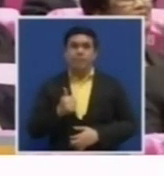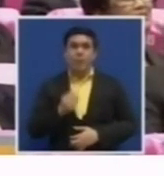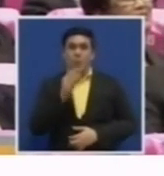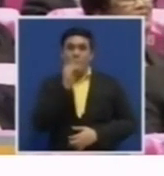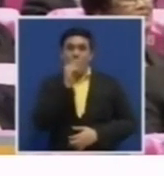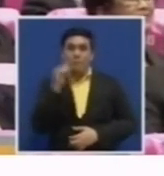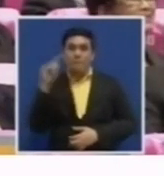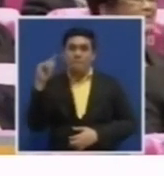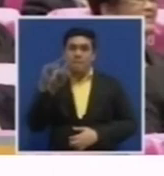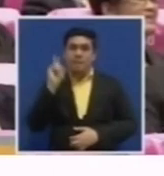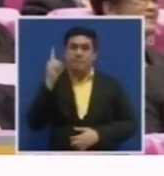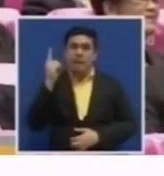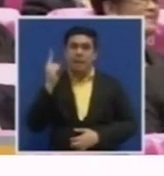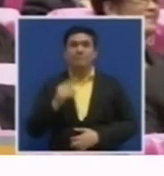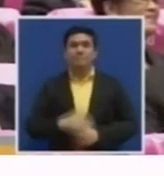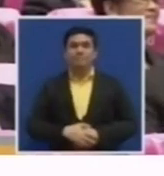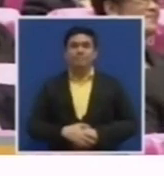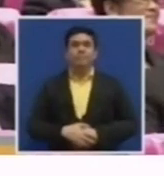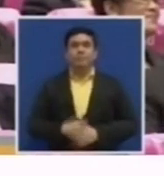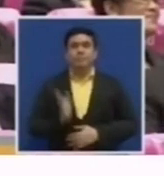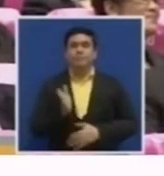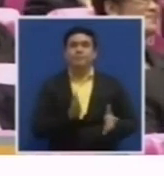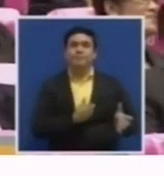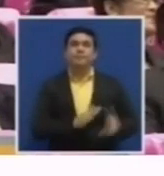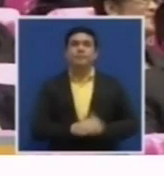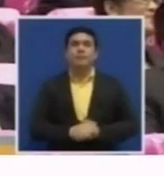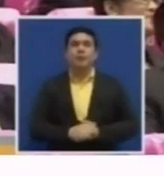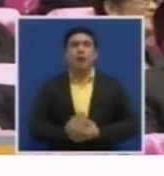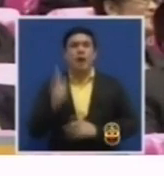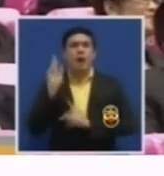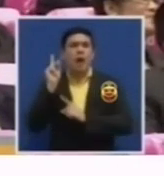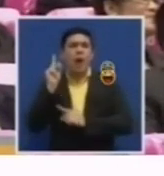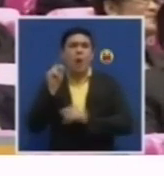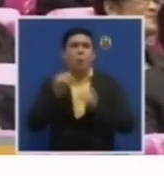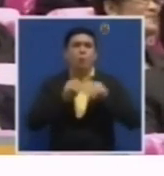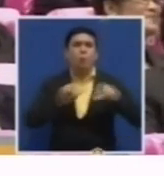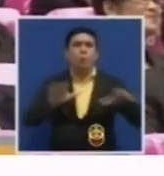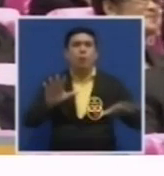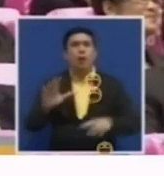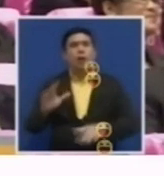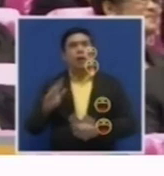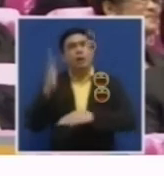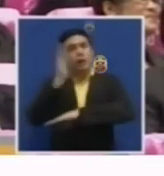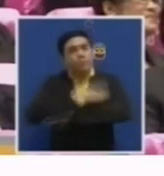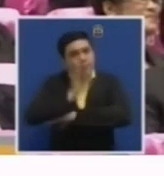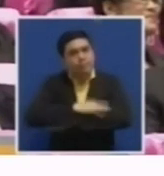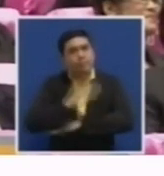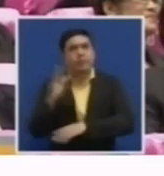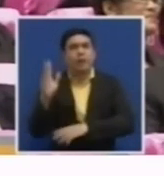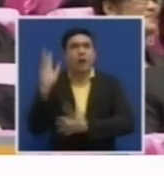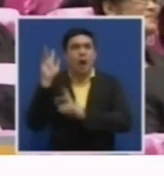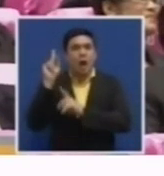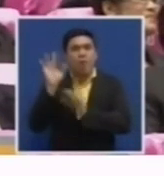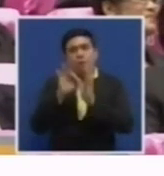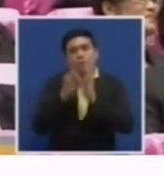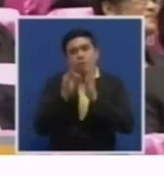รีทั้งที่ถ้าขับรถไปเนี่ยก็แค่ชั่วโมงครึ่งนะฮะทำไมถึงต้องใช้เครื่องบินเดินทางด้วยพลเอกชัยชาญก็ตอบเรื่องนี้นะครับ